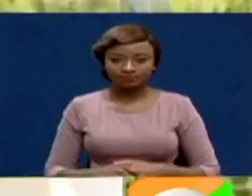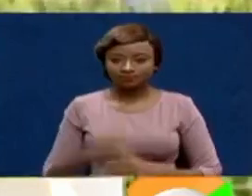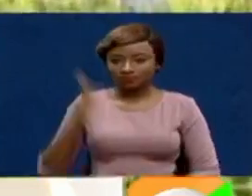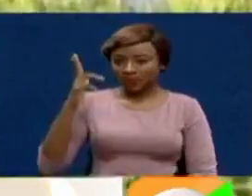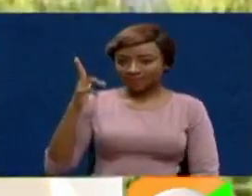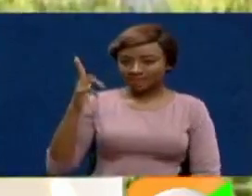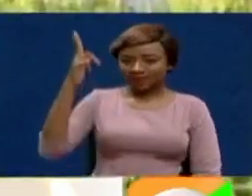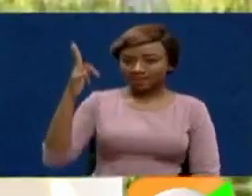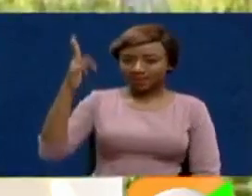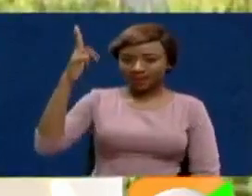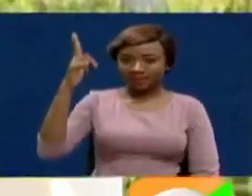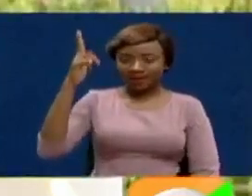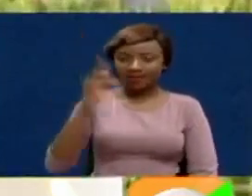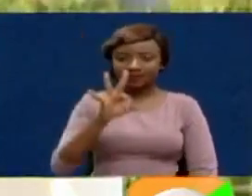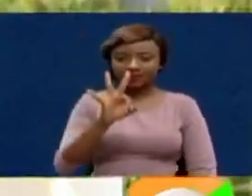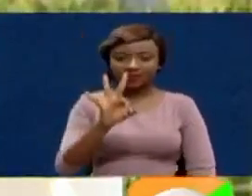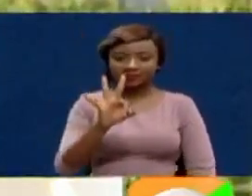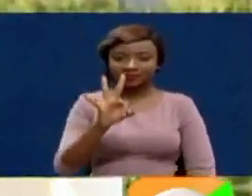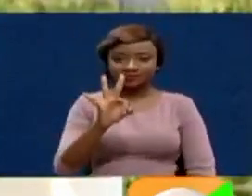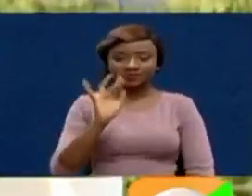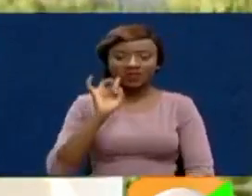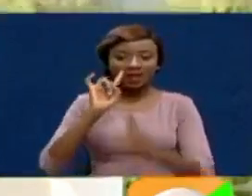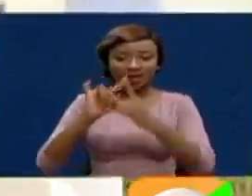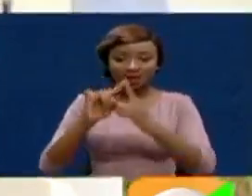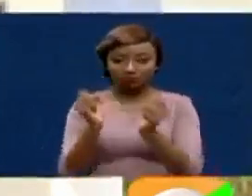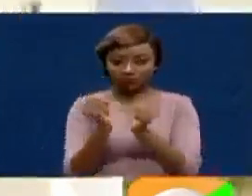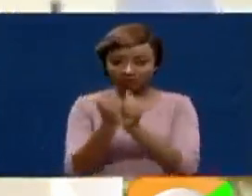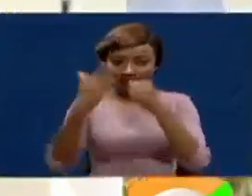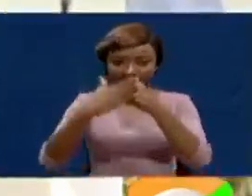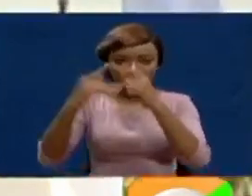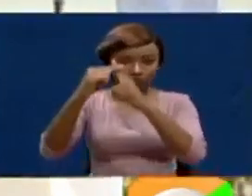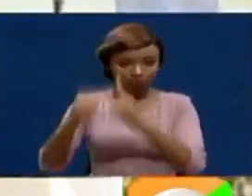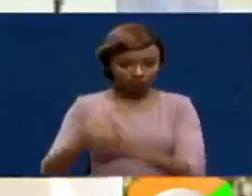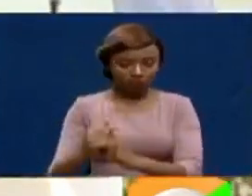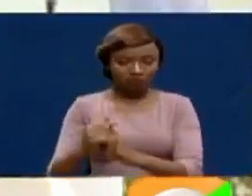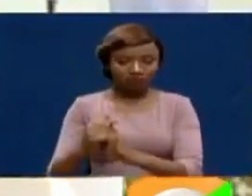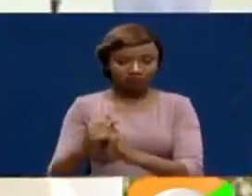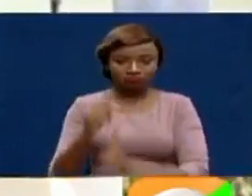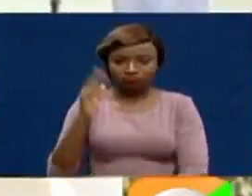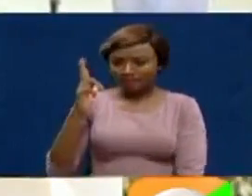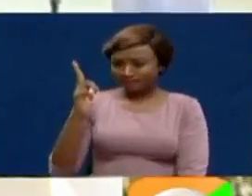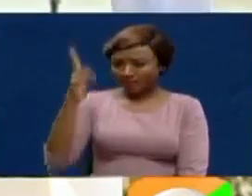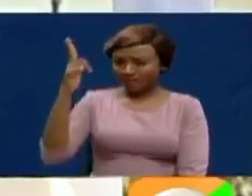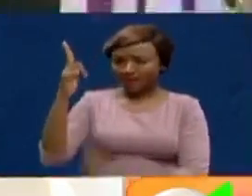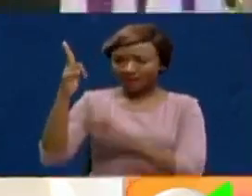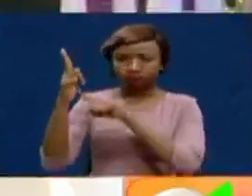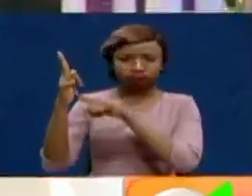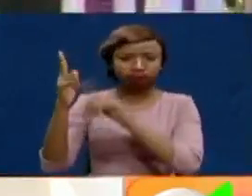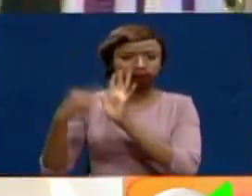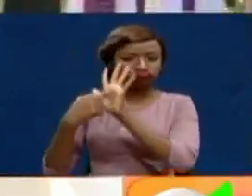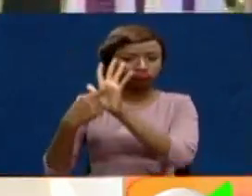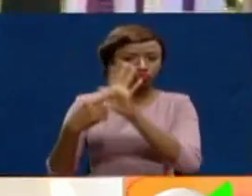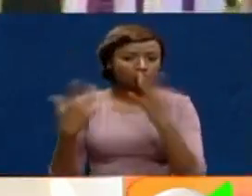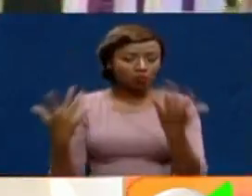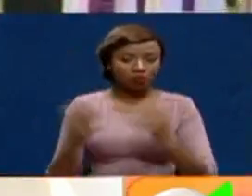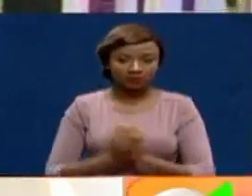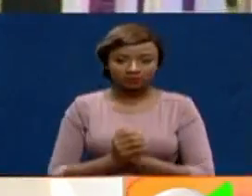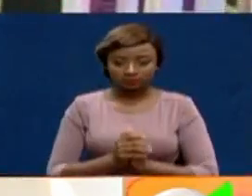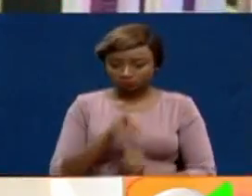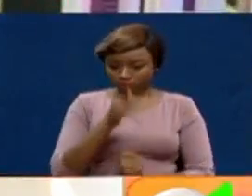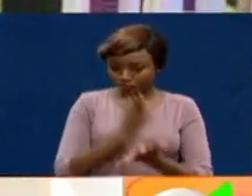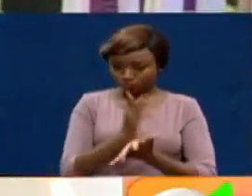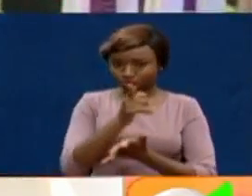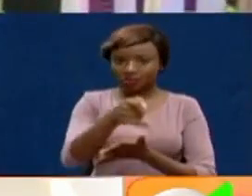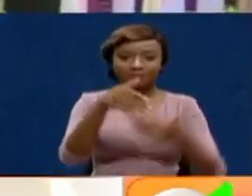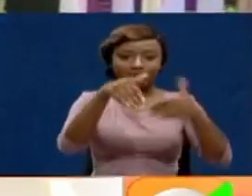Moja, mbili, tatu, hadi 19. Saluti za bunduki zilipigwa kuashiria kwamba